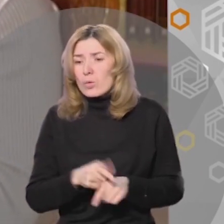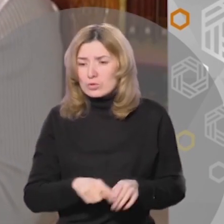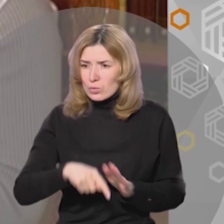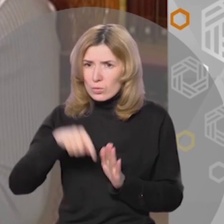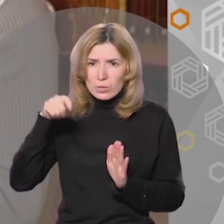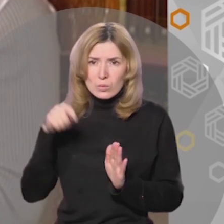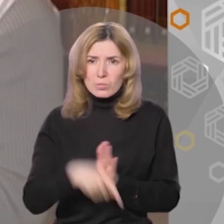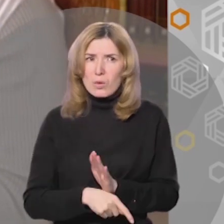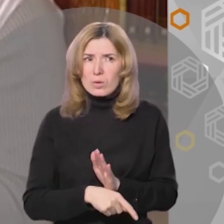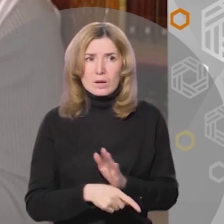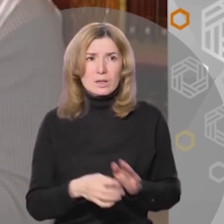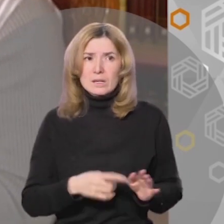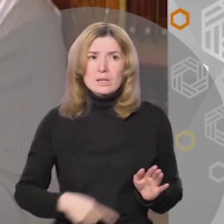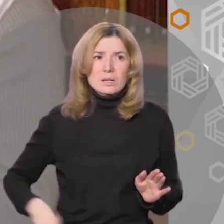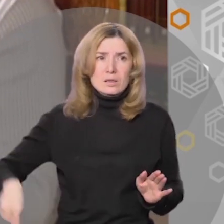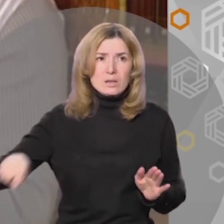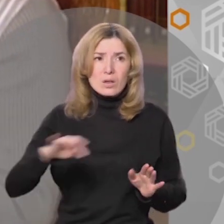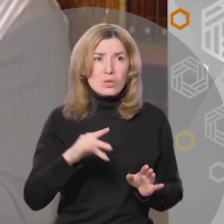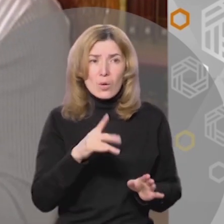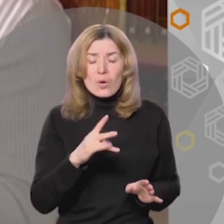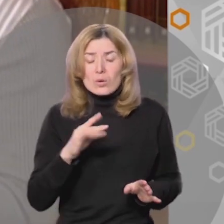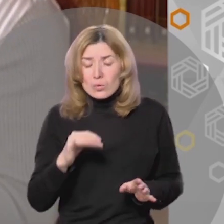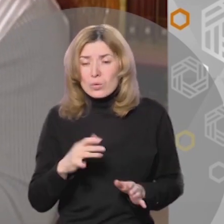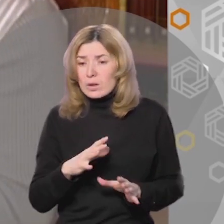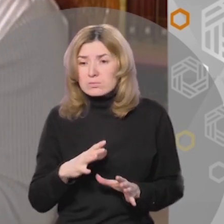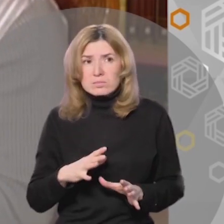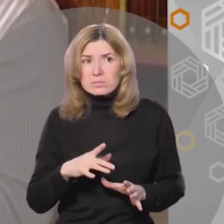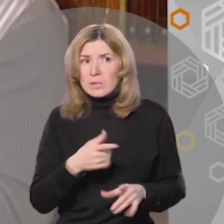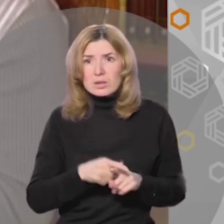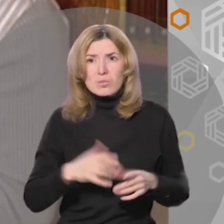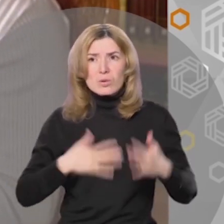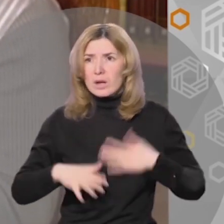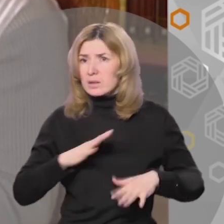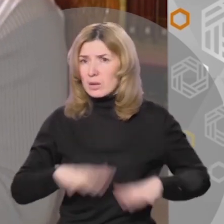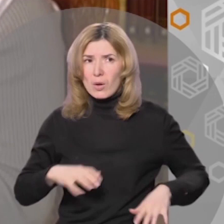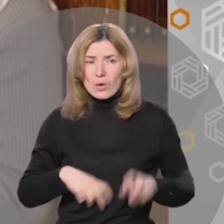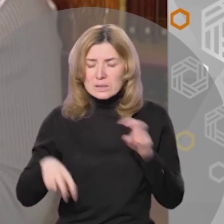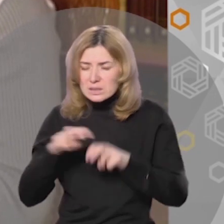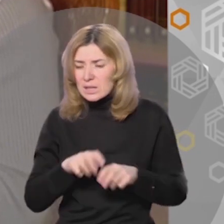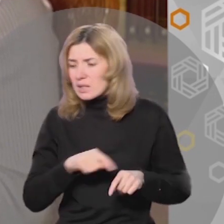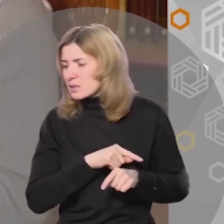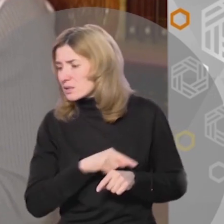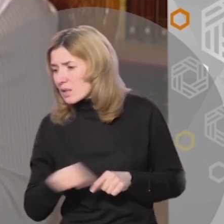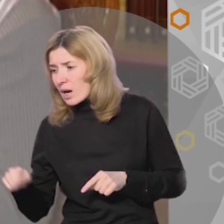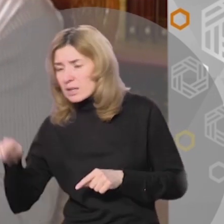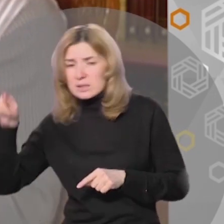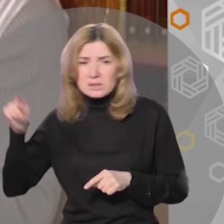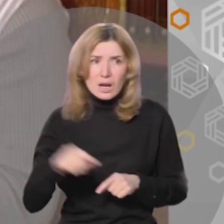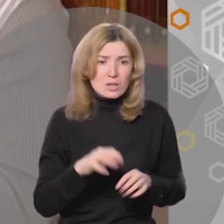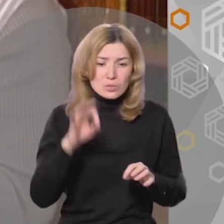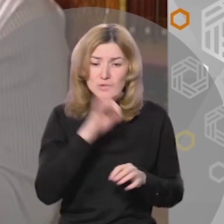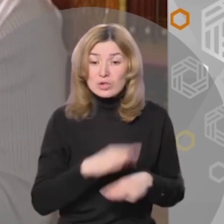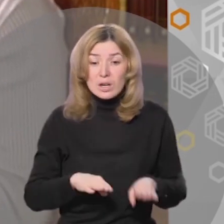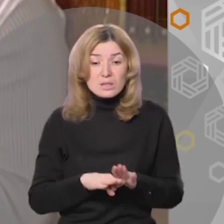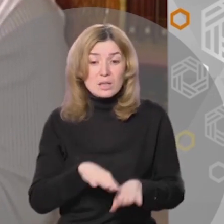оказалась глубокая-преглубокая, но Нюка совсем не был этому рад. Он излазил ее и вдоль и поперек, но